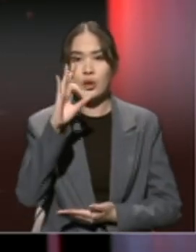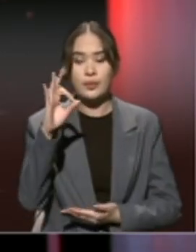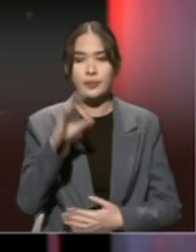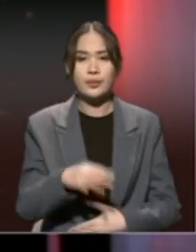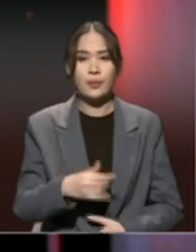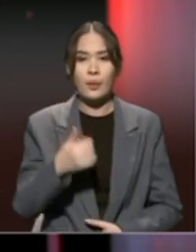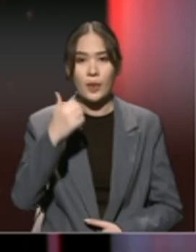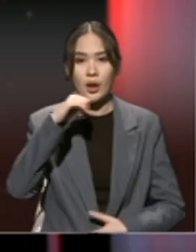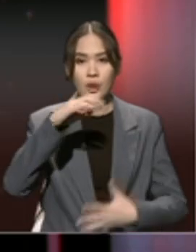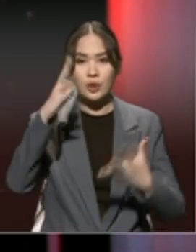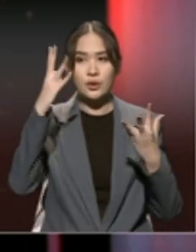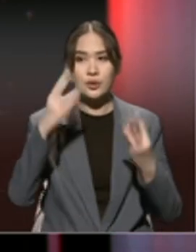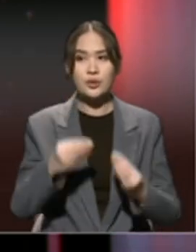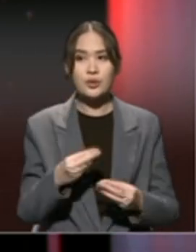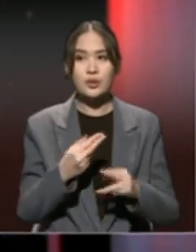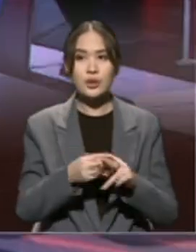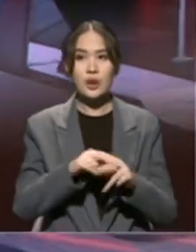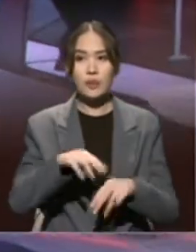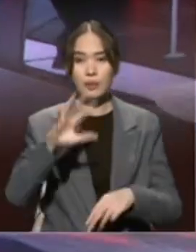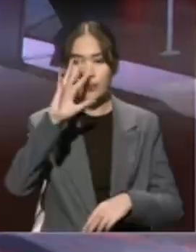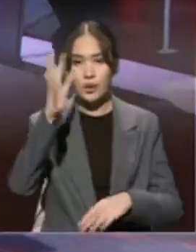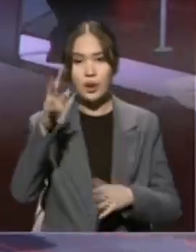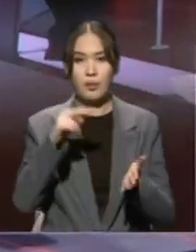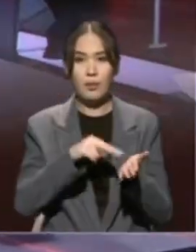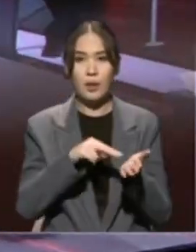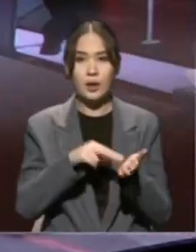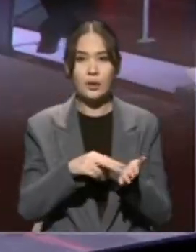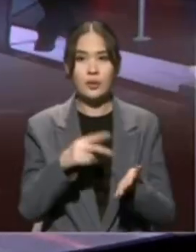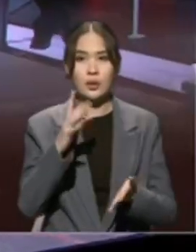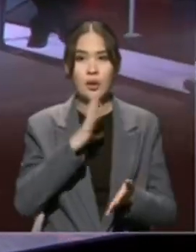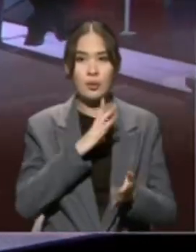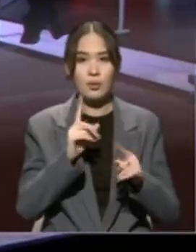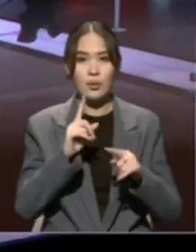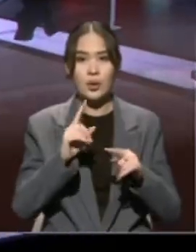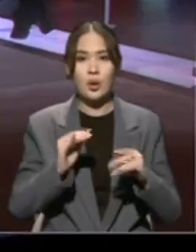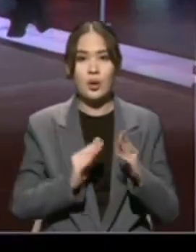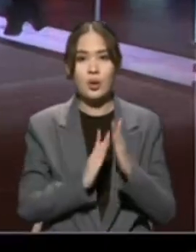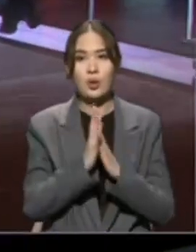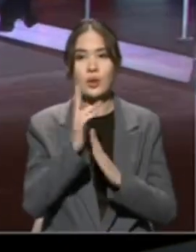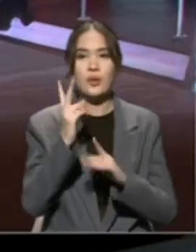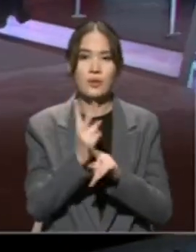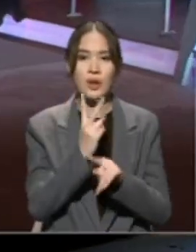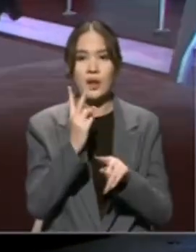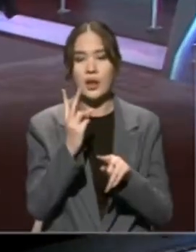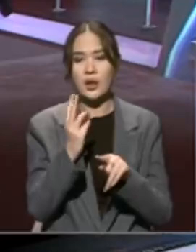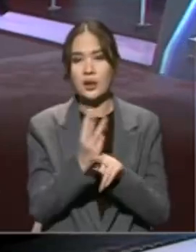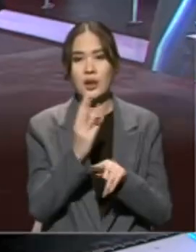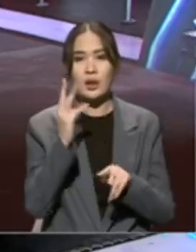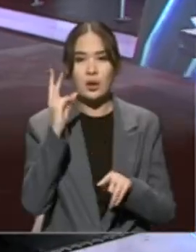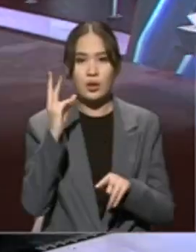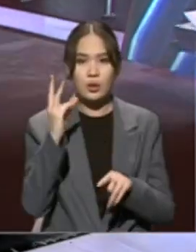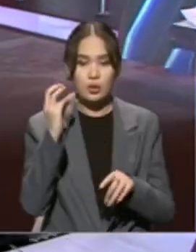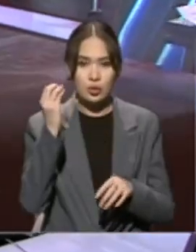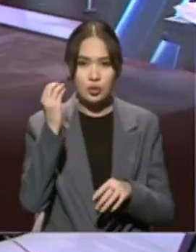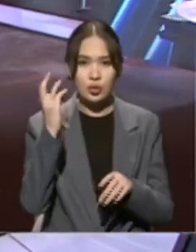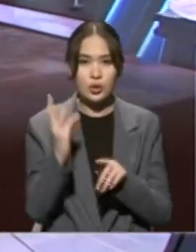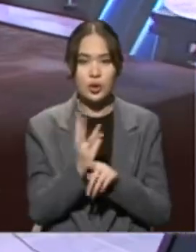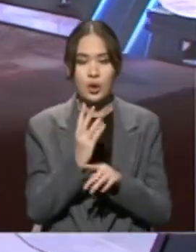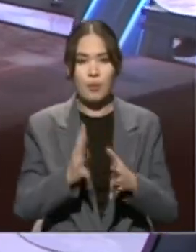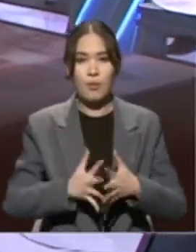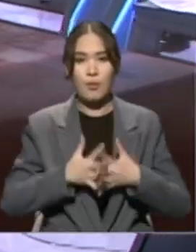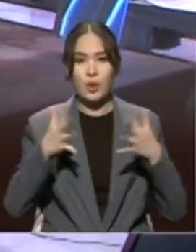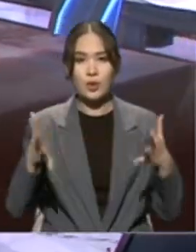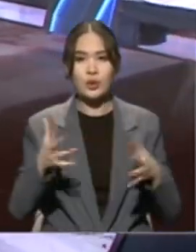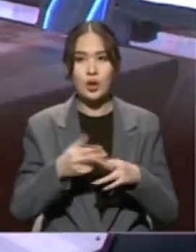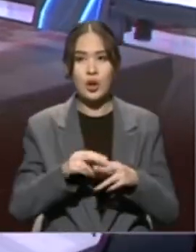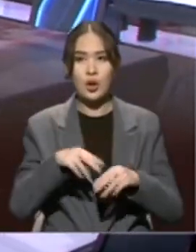ғана әкім міне, соңғы 5 жылда баға бір рет бір есесі өссе жақсы, екі есе өссе жарайды, үндемейсің. 3 есе қымбаттаған. Бұл сіз